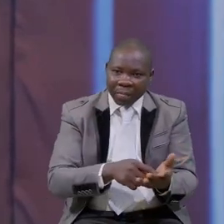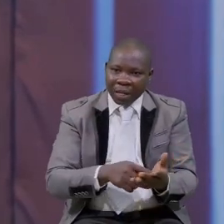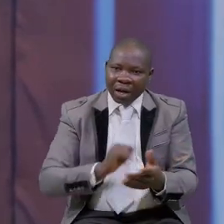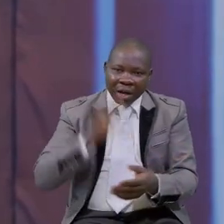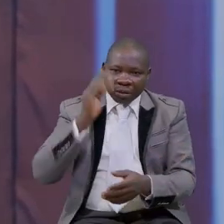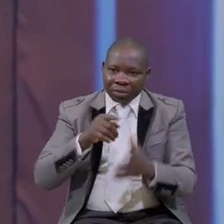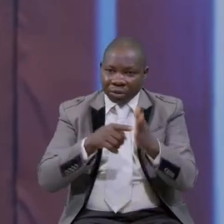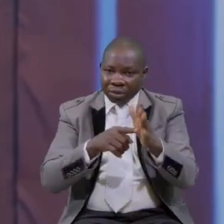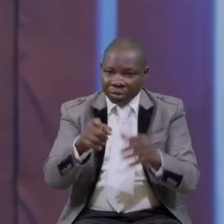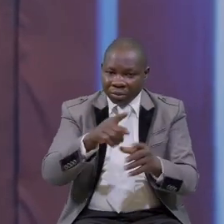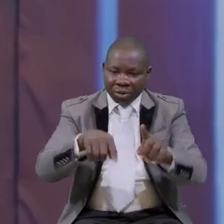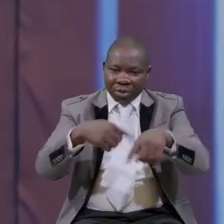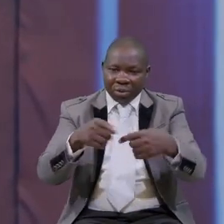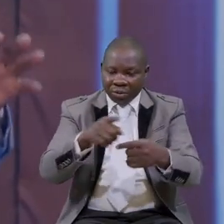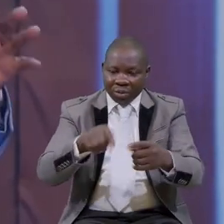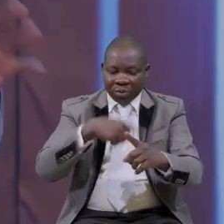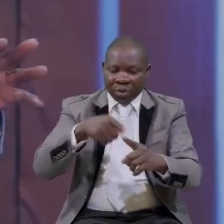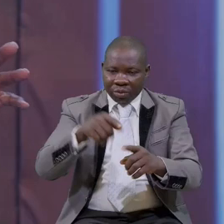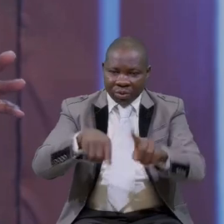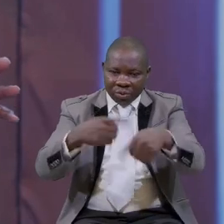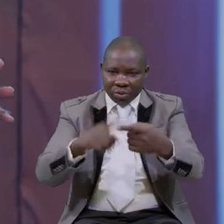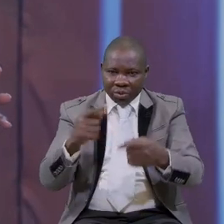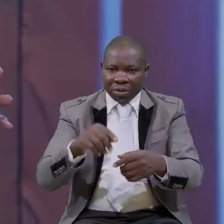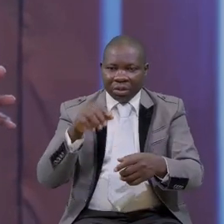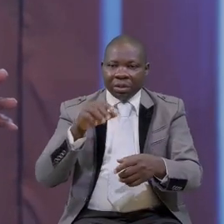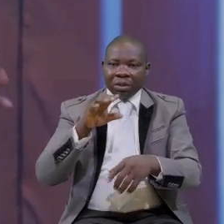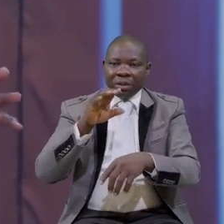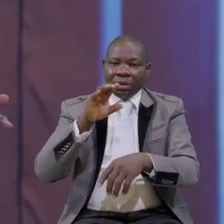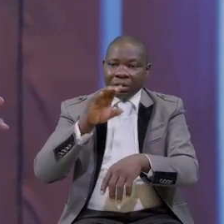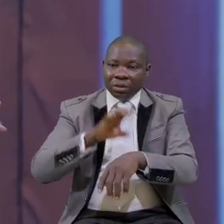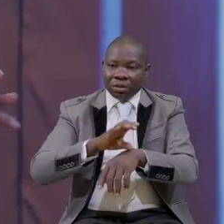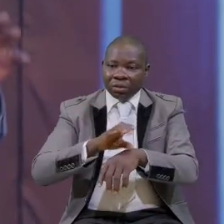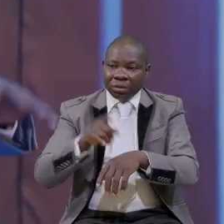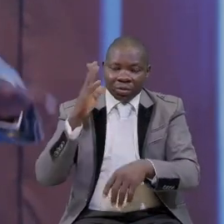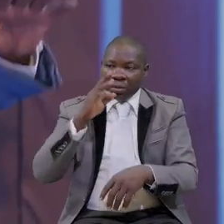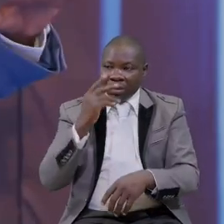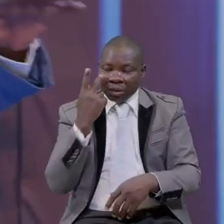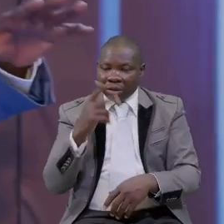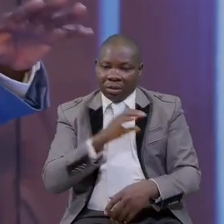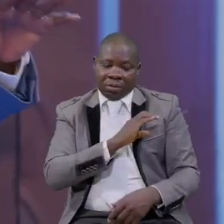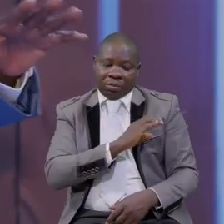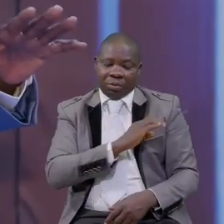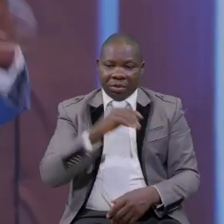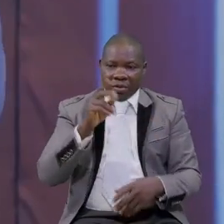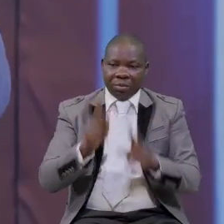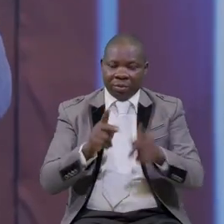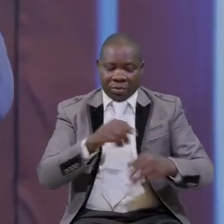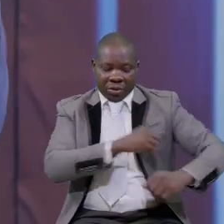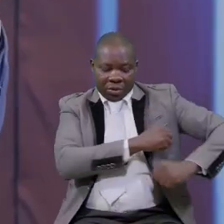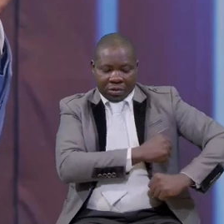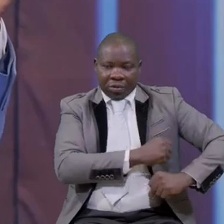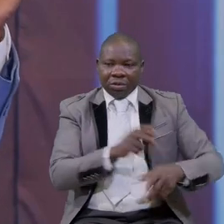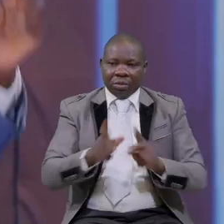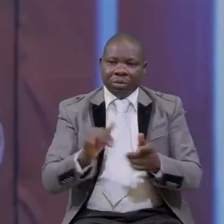je vais te montrer quand nous serons dans l'église. Tu verras les policiers, les gens de sécurité qu'on a